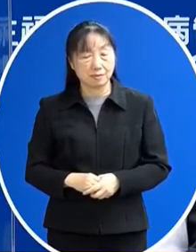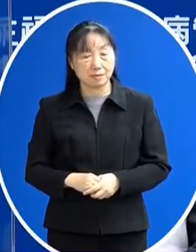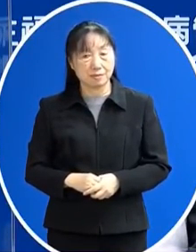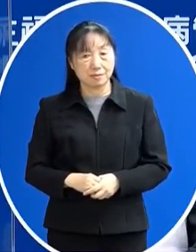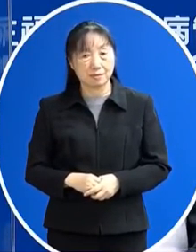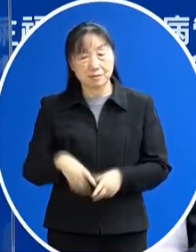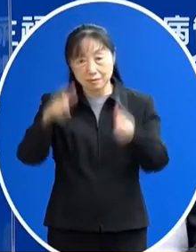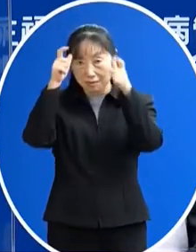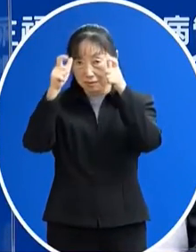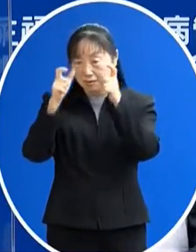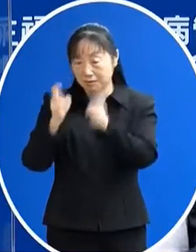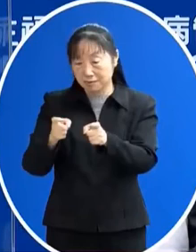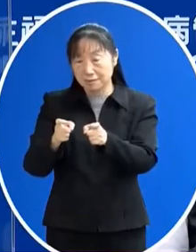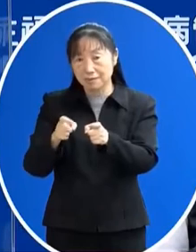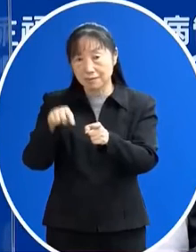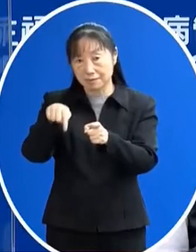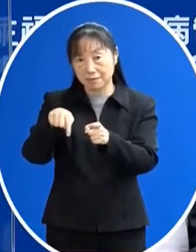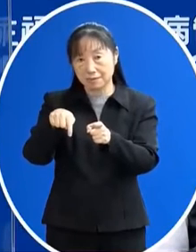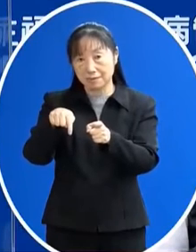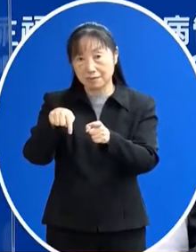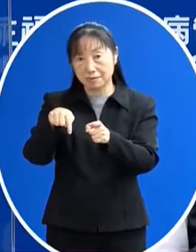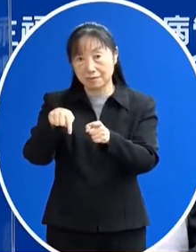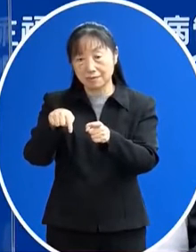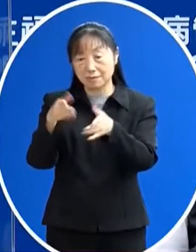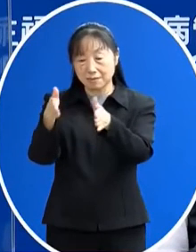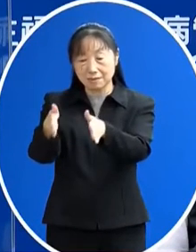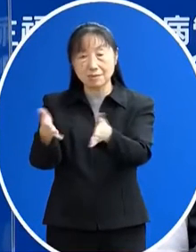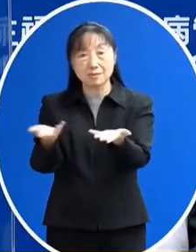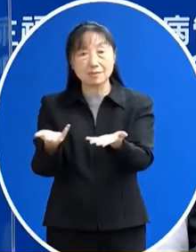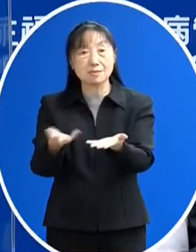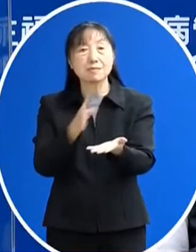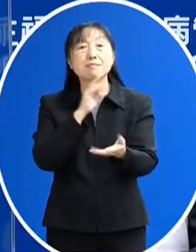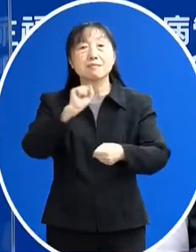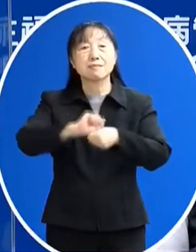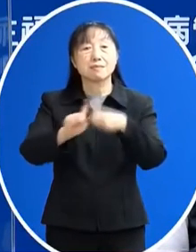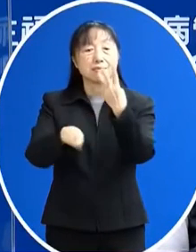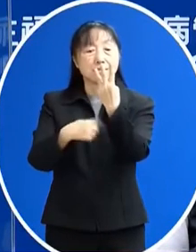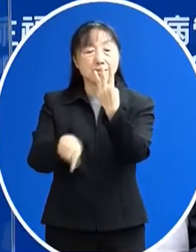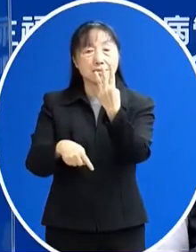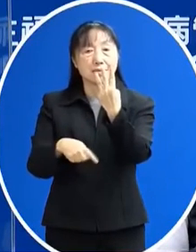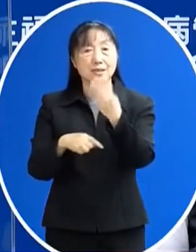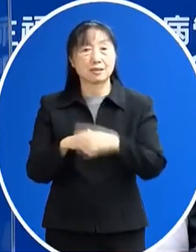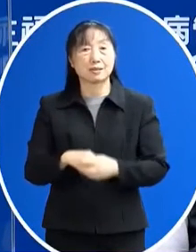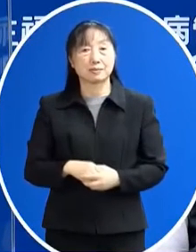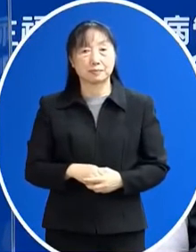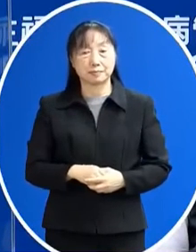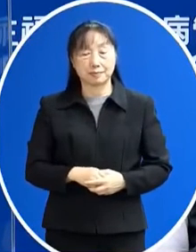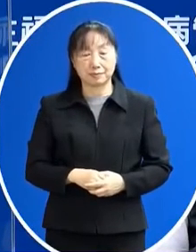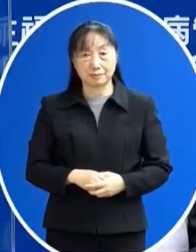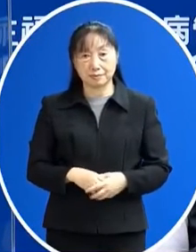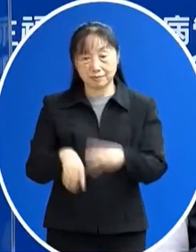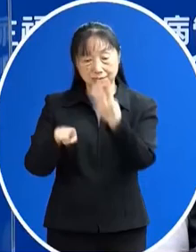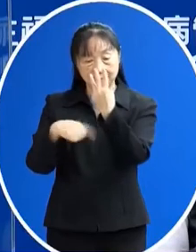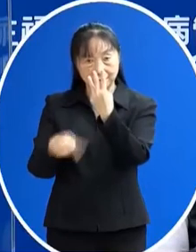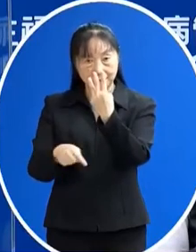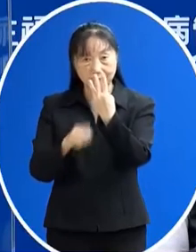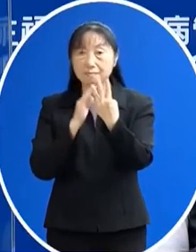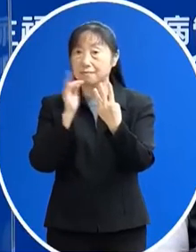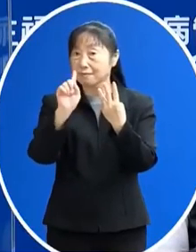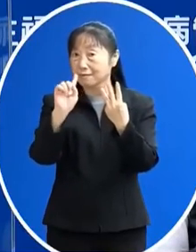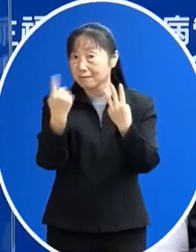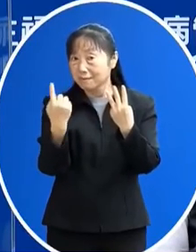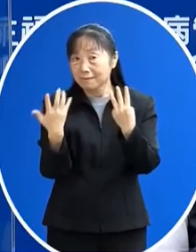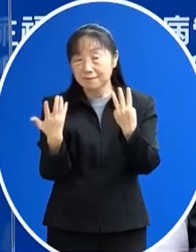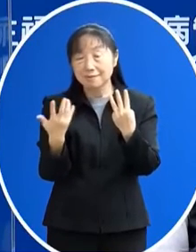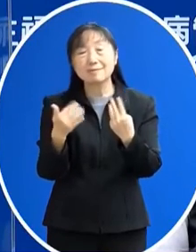那高雄港的部分今天增加了三例。那三例的来源都